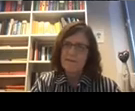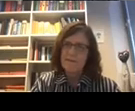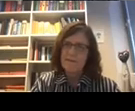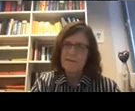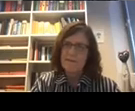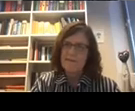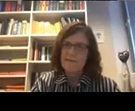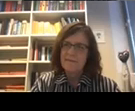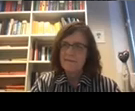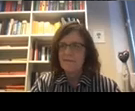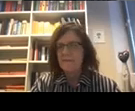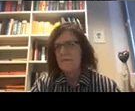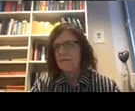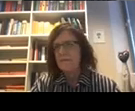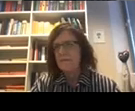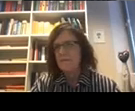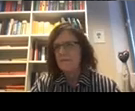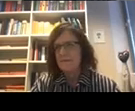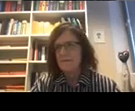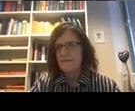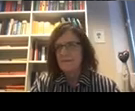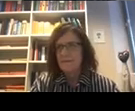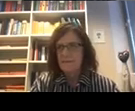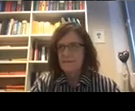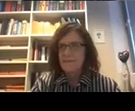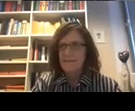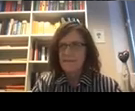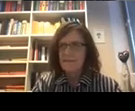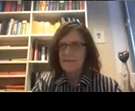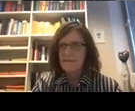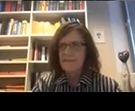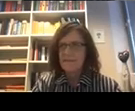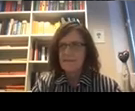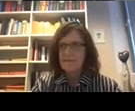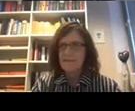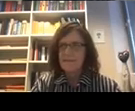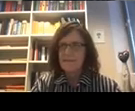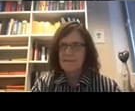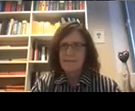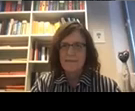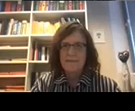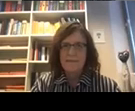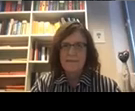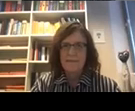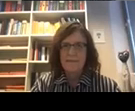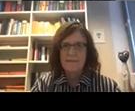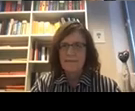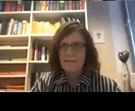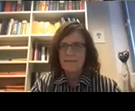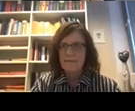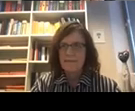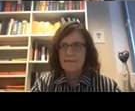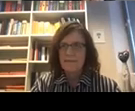mitä sieltä tulee. Sä erittäin hyvin vastasitkin kaikkiin noihin, mitä mä vähän